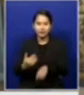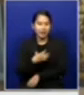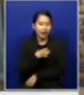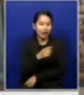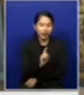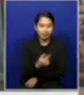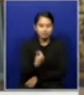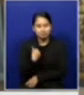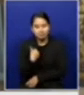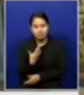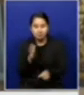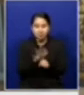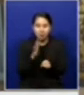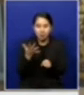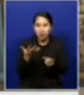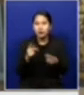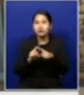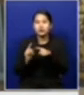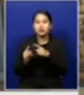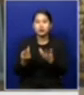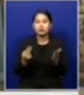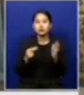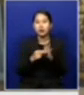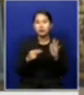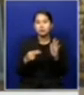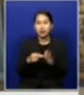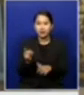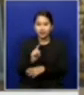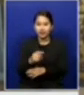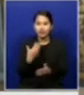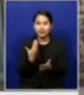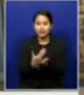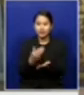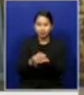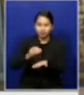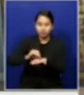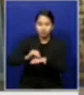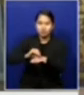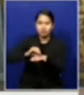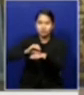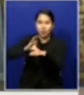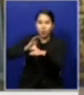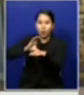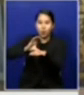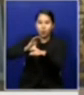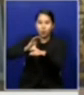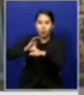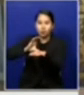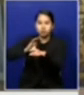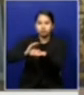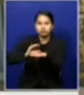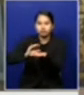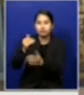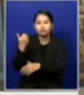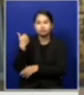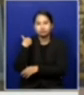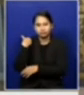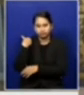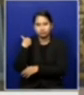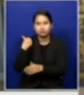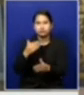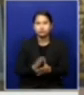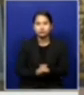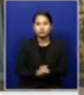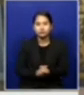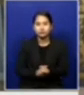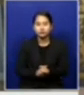ขาดอะไรซึ่งลักษณะแบบนี้จะทำให้เงินก้อนใหญ่กลายเป็นเบี้ยหัวแตกนะครับเงินก้อนใหญ่กลายเป็นเบี้ยหัวแ